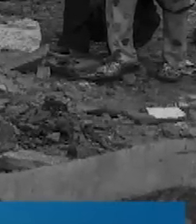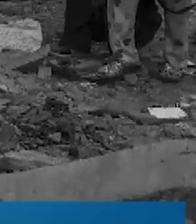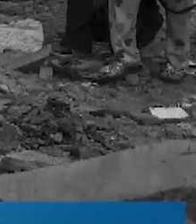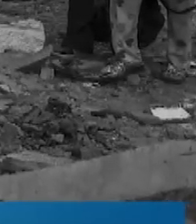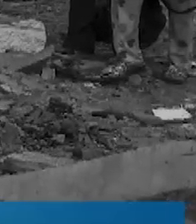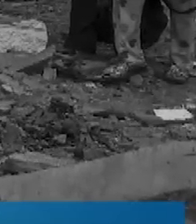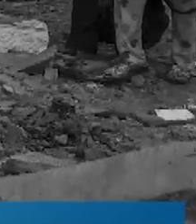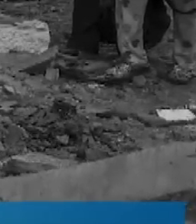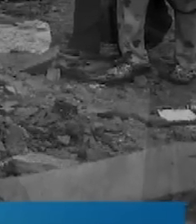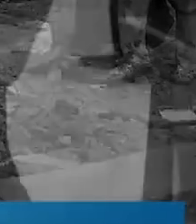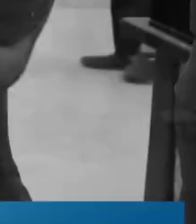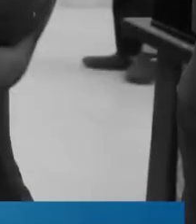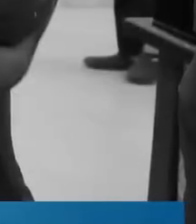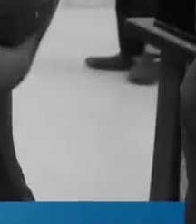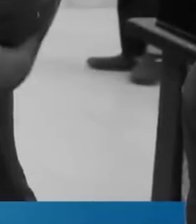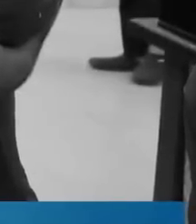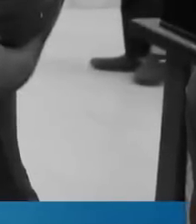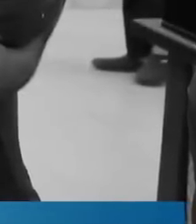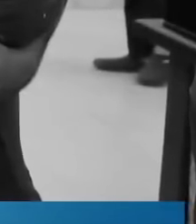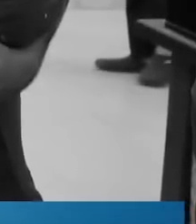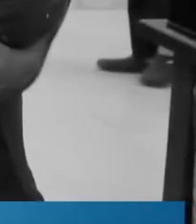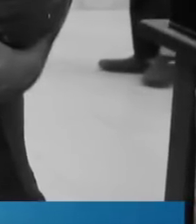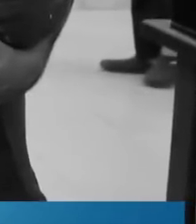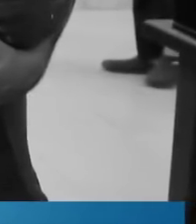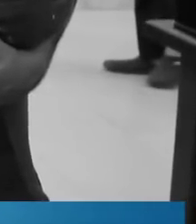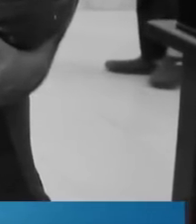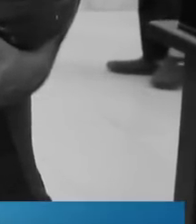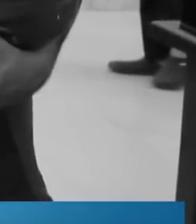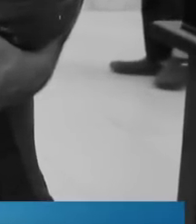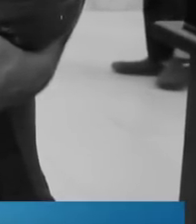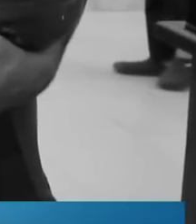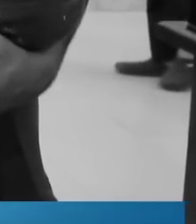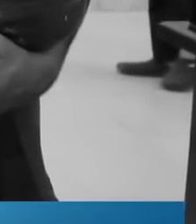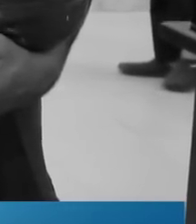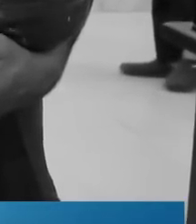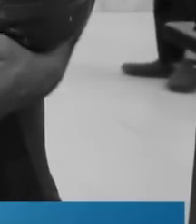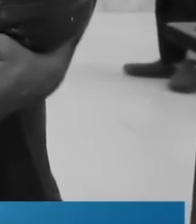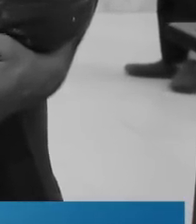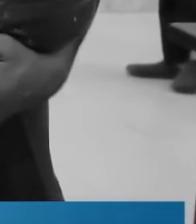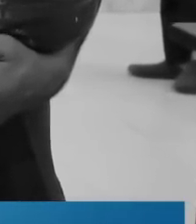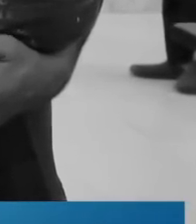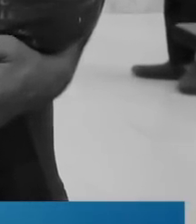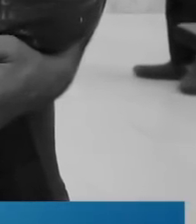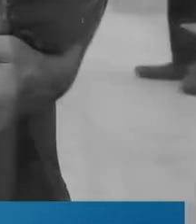olsun ne de böyle şarkılar kaldırın